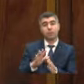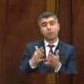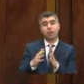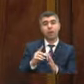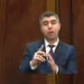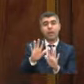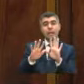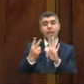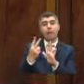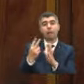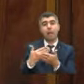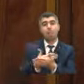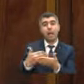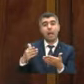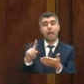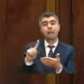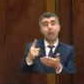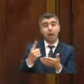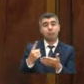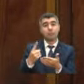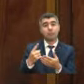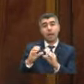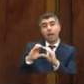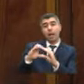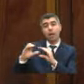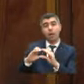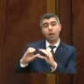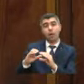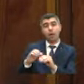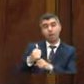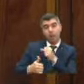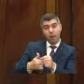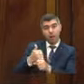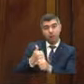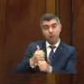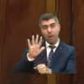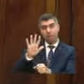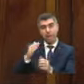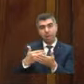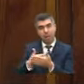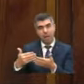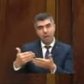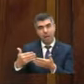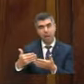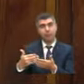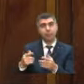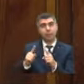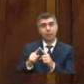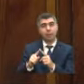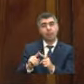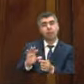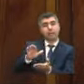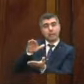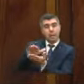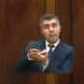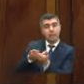من 12 مليار درهم الكلفه غير ديال الحوار الاجتماعي في هذه السنه، لان السنه الماضيه 5 مليار وهذيك 5 مليار غيتبقى هذه السنه وزيدوا